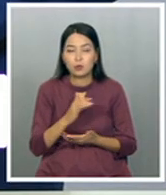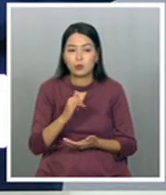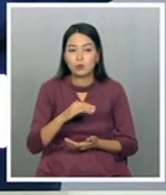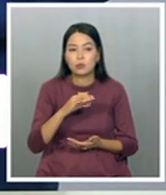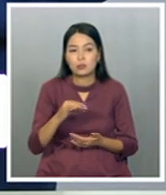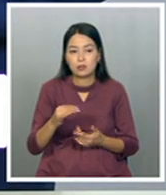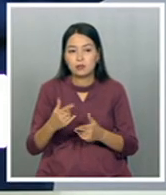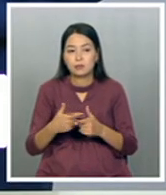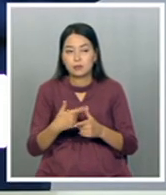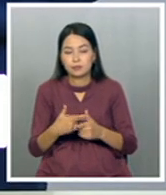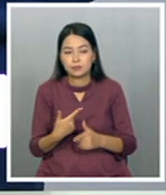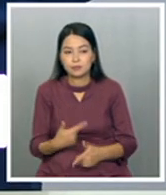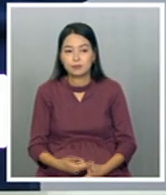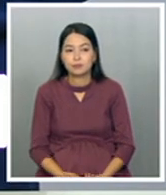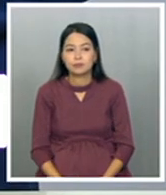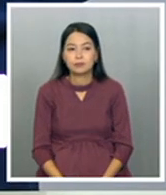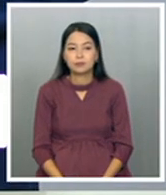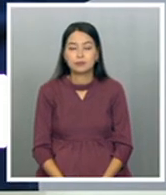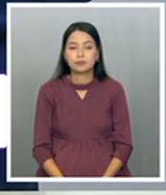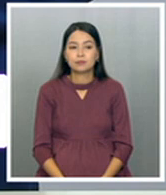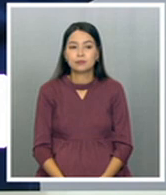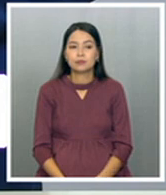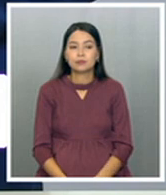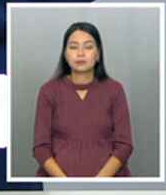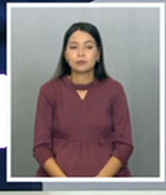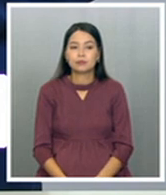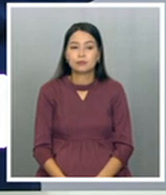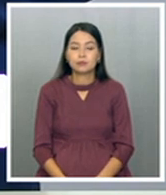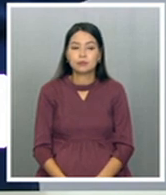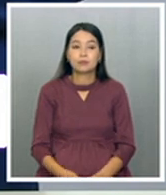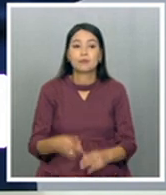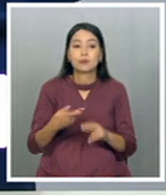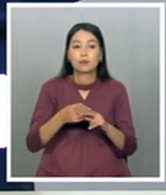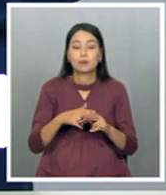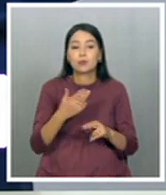Universal Time дейміз. Бұл жерде, яғни бүкіл әлемдік уақыт